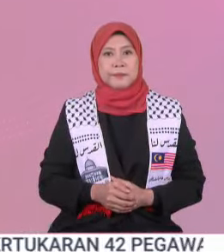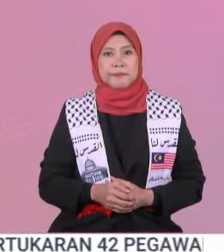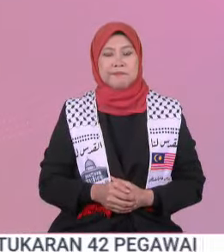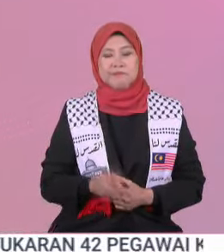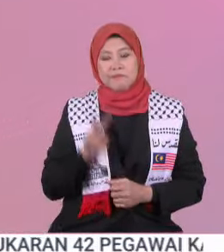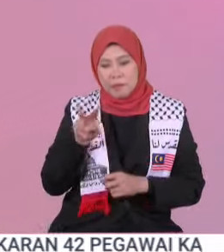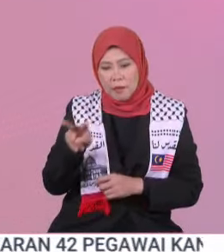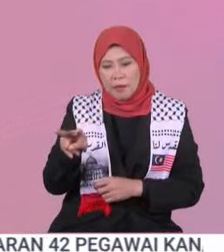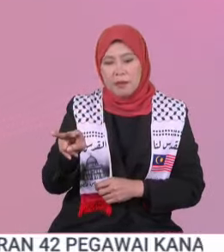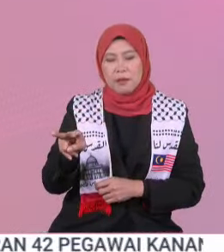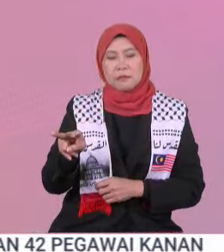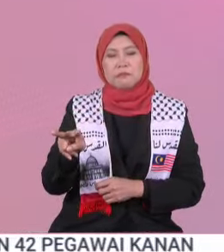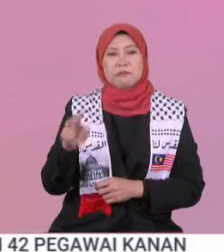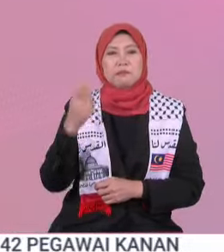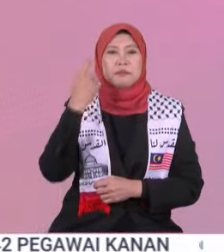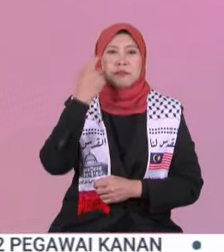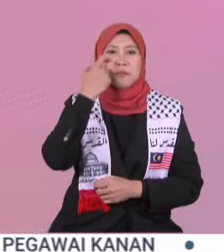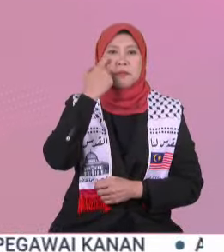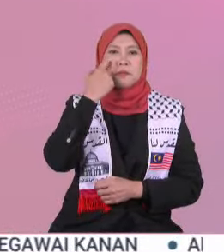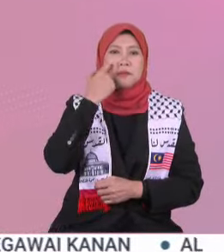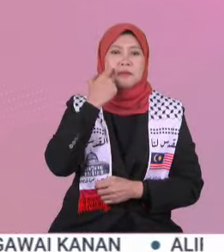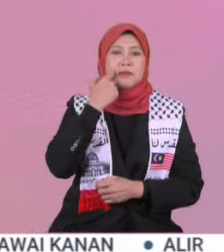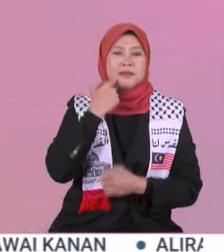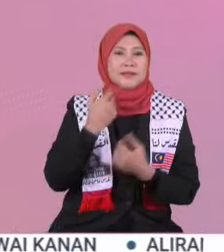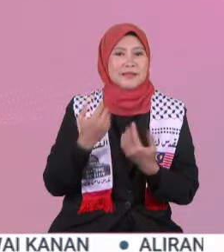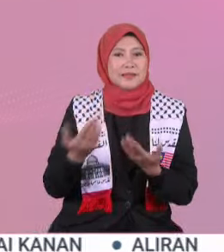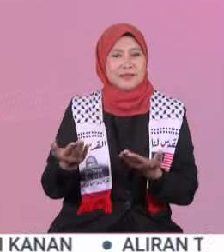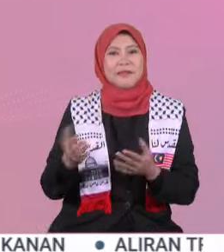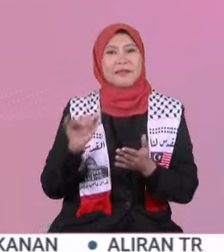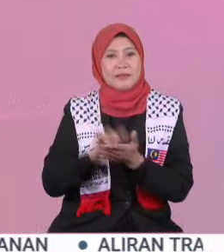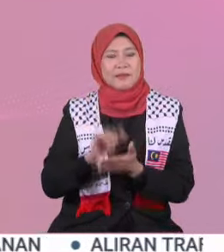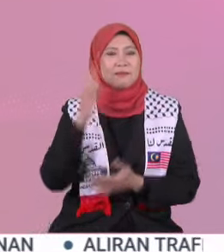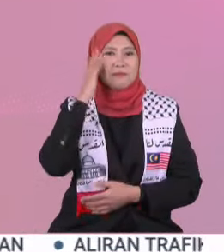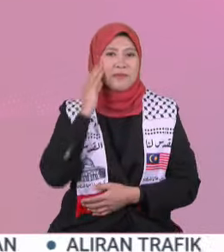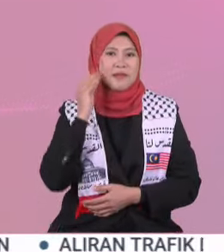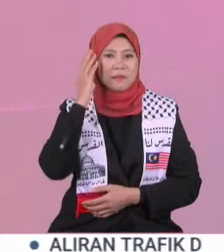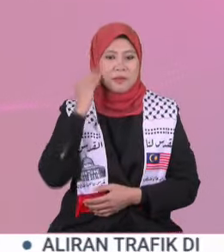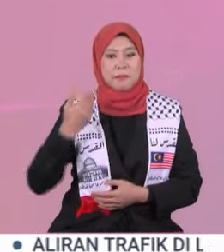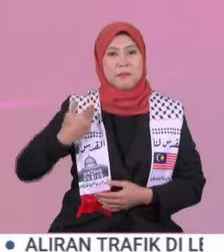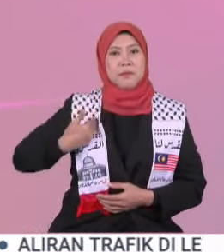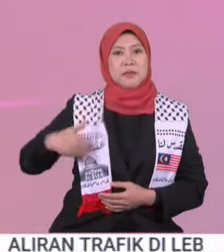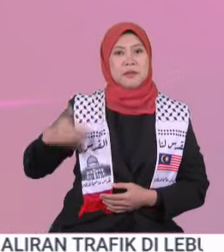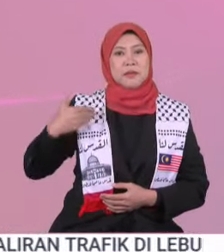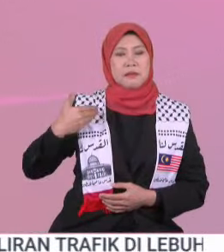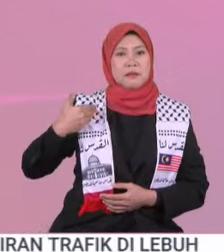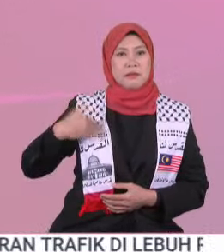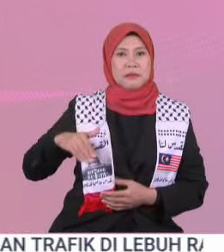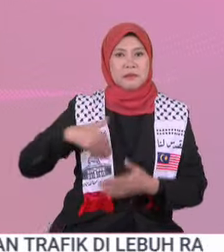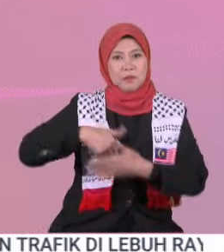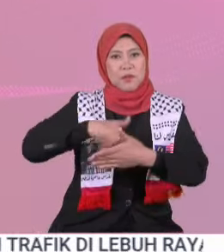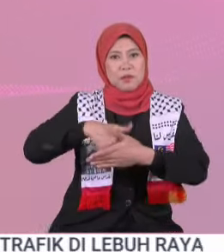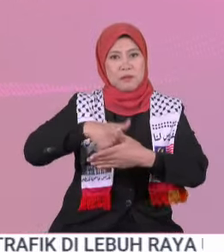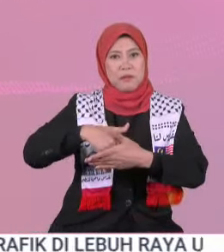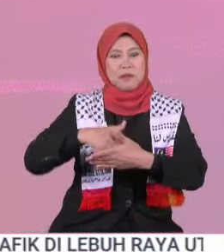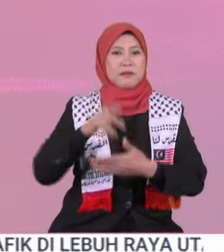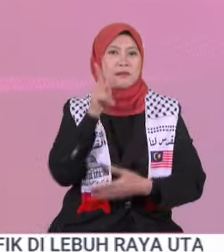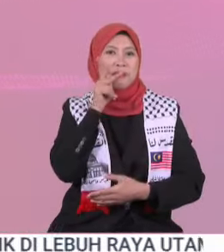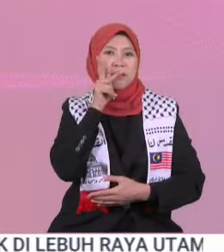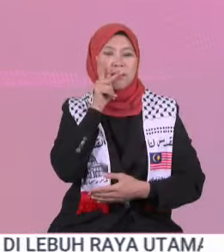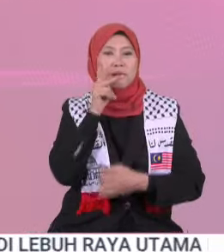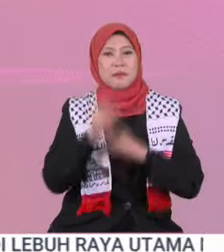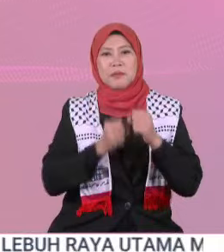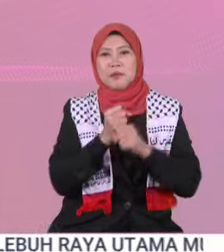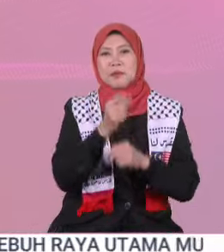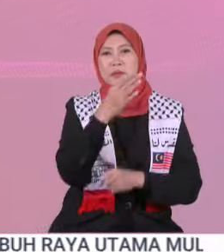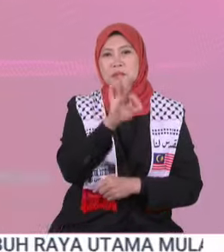berat mata memandang berat lagi bahu memikul itulah yang dialami oleh bekas pemain bola sepak Kedah era 80 dan